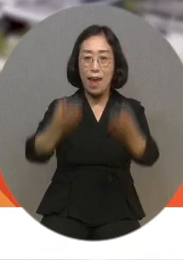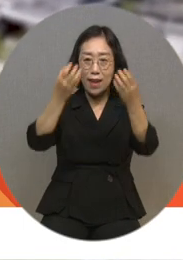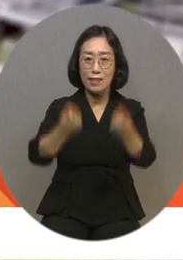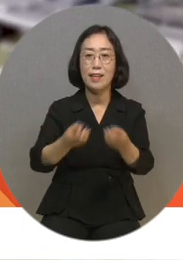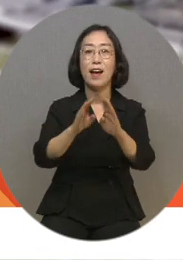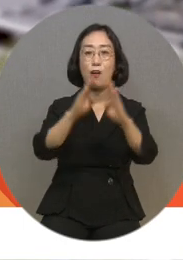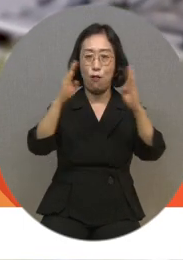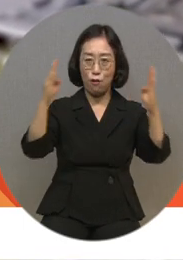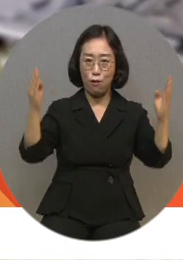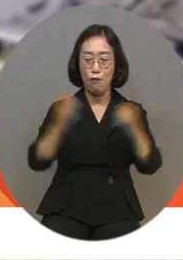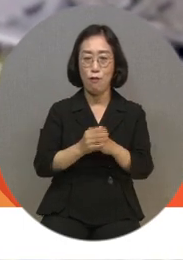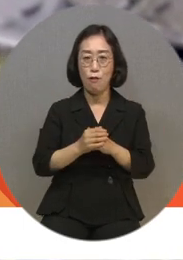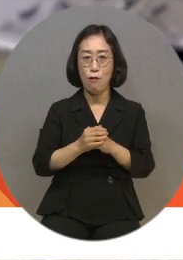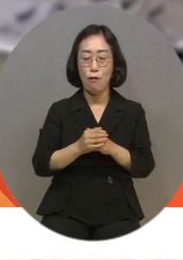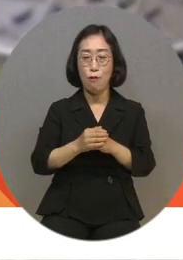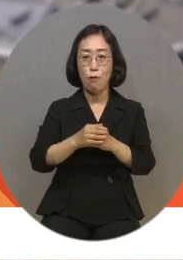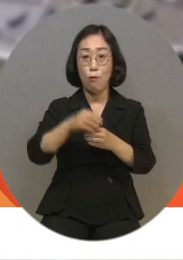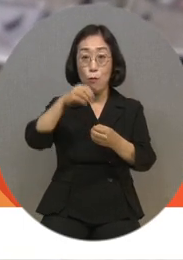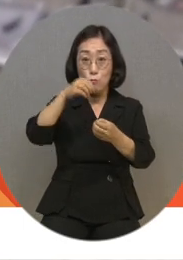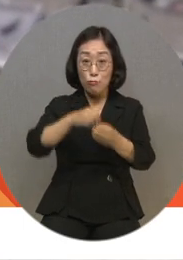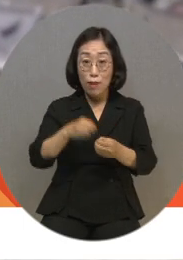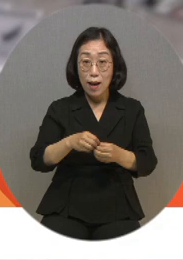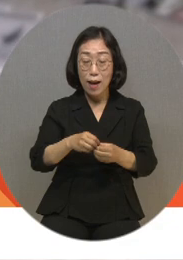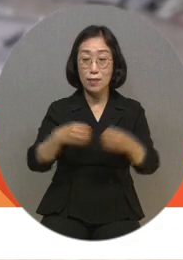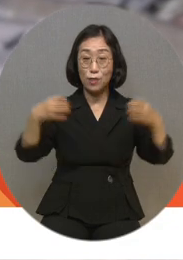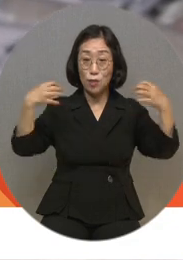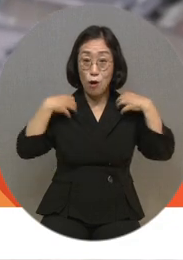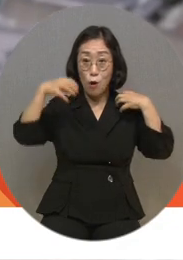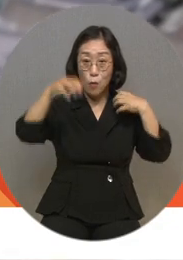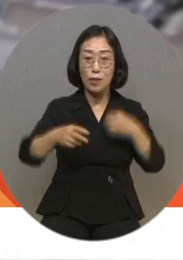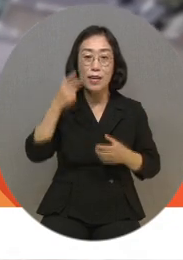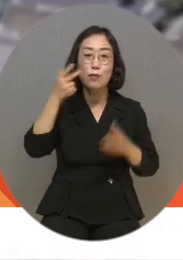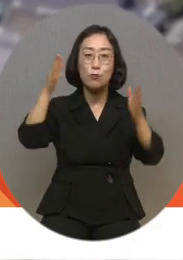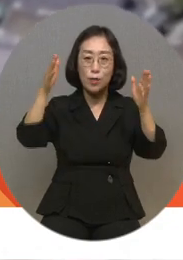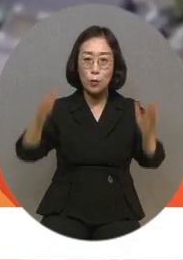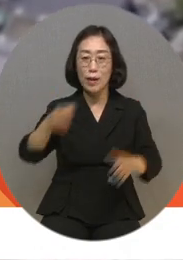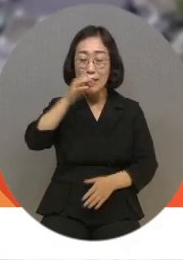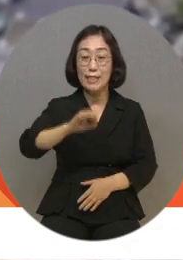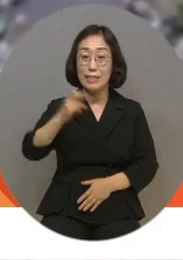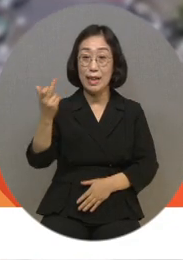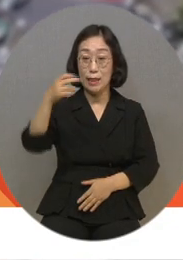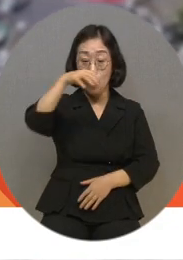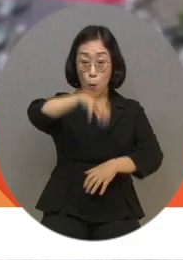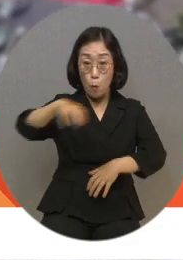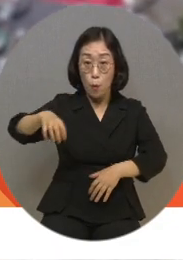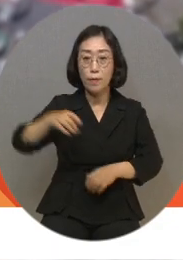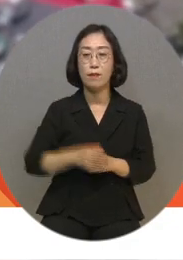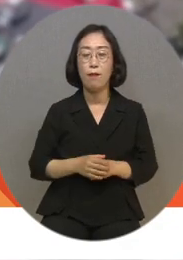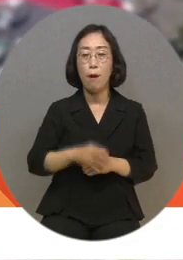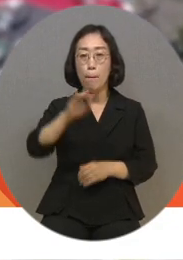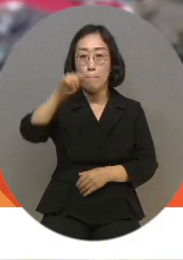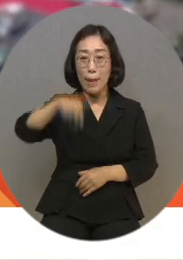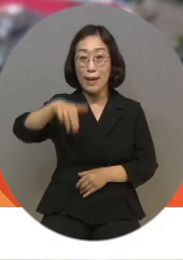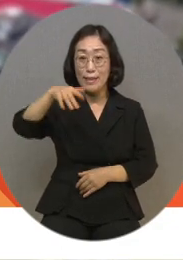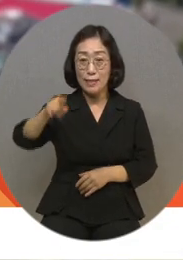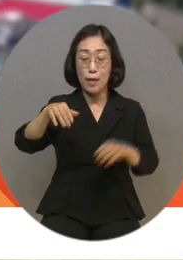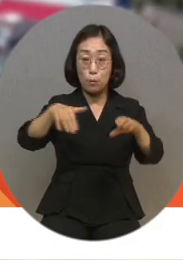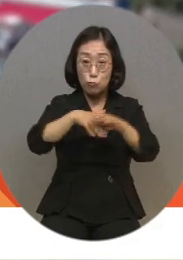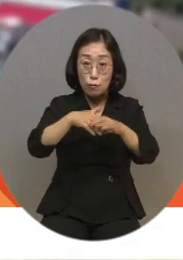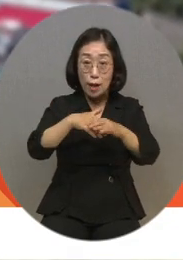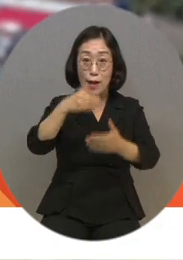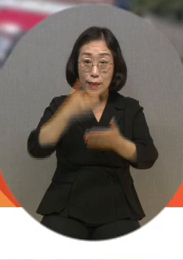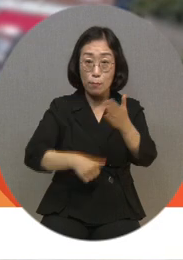국가 산청은 오는 27일부터 6월 2일까지 일주일간 익산시 일대에서 백제 문화유산 주관